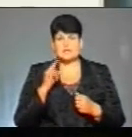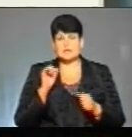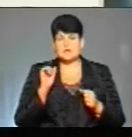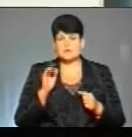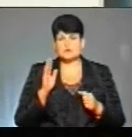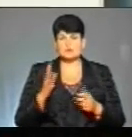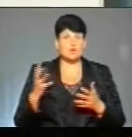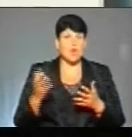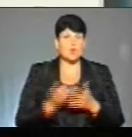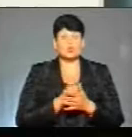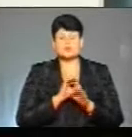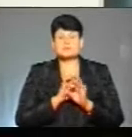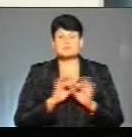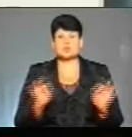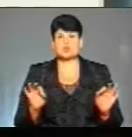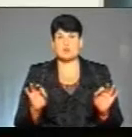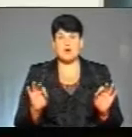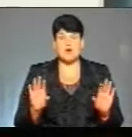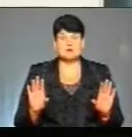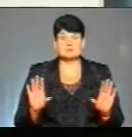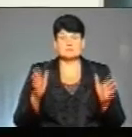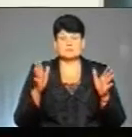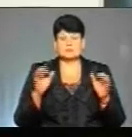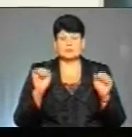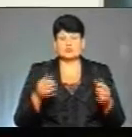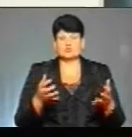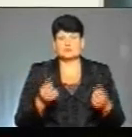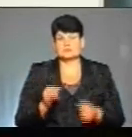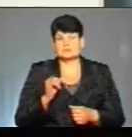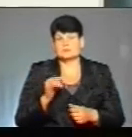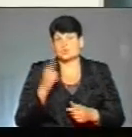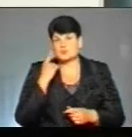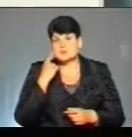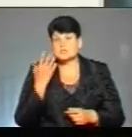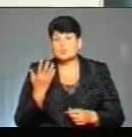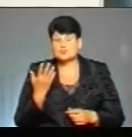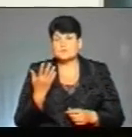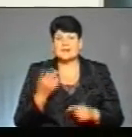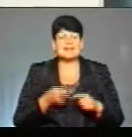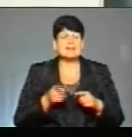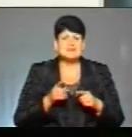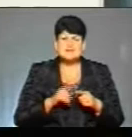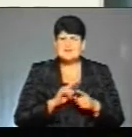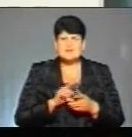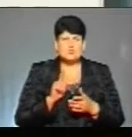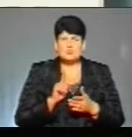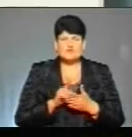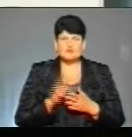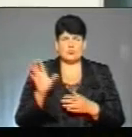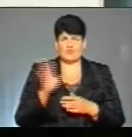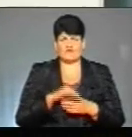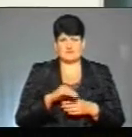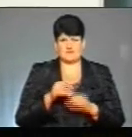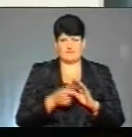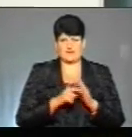може бути досить успішною, але в певний момент отримати досить неуспішну оцінку. Це не обов'язково усьому класу